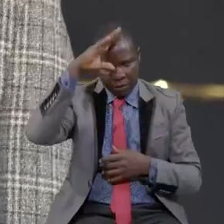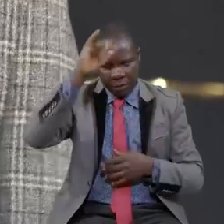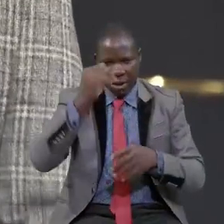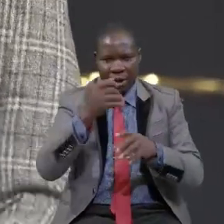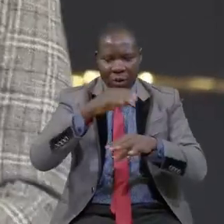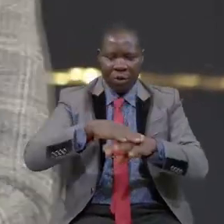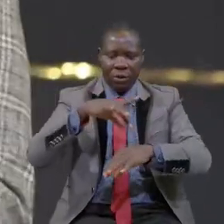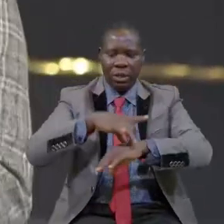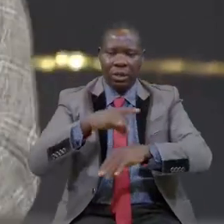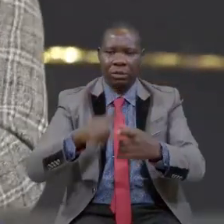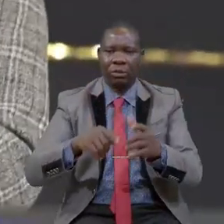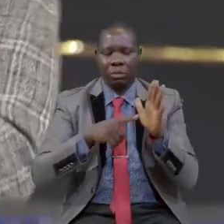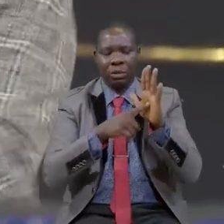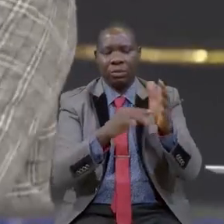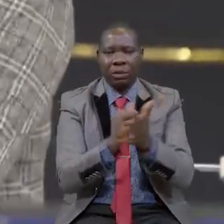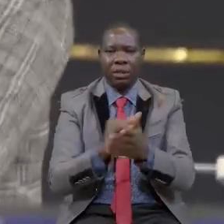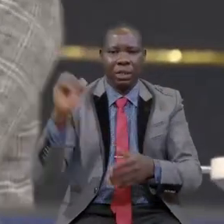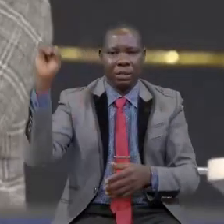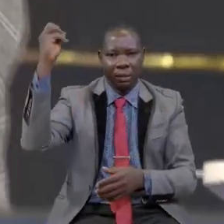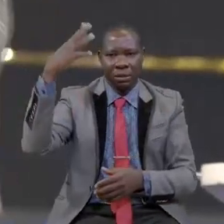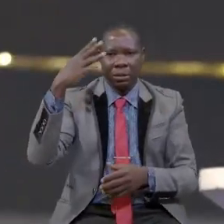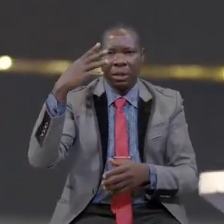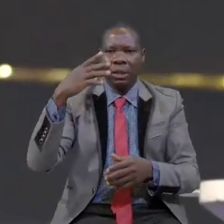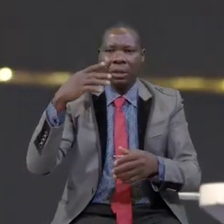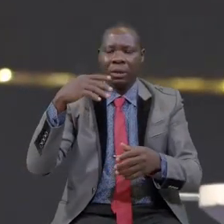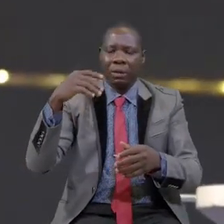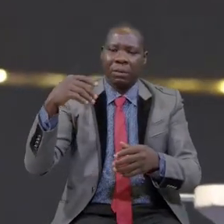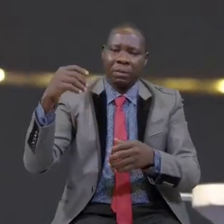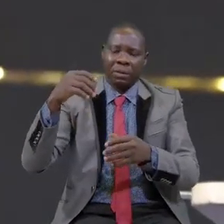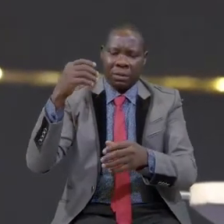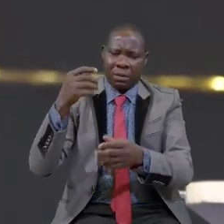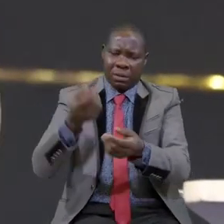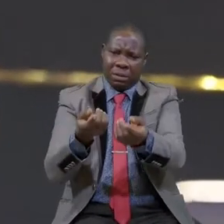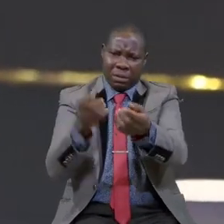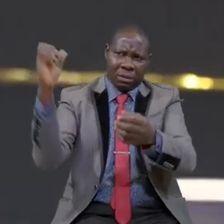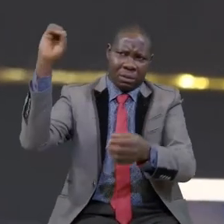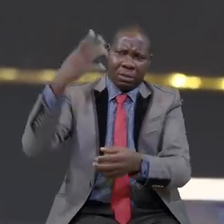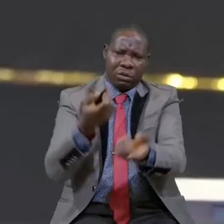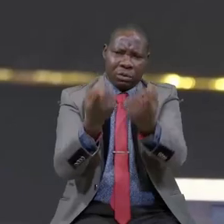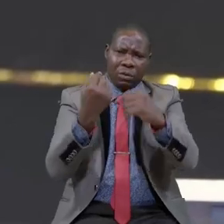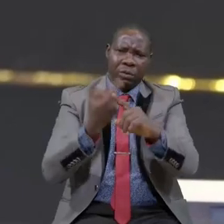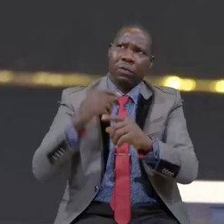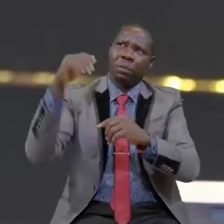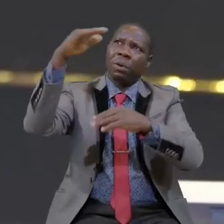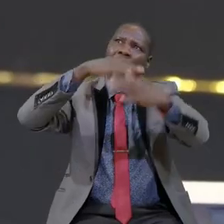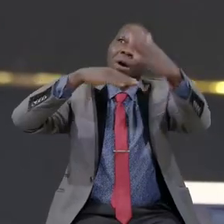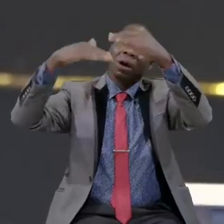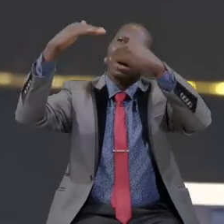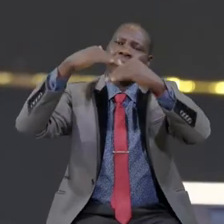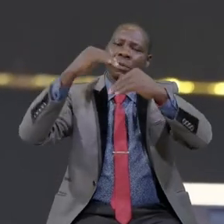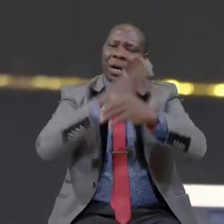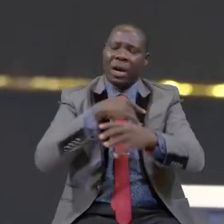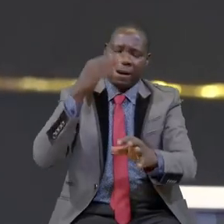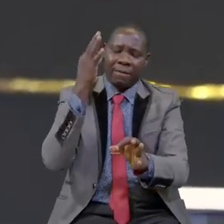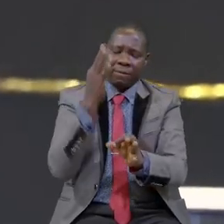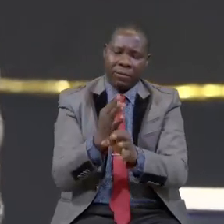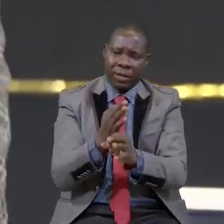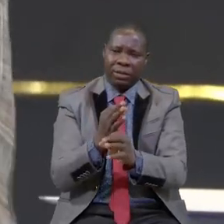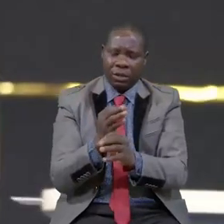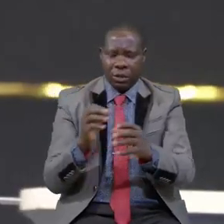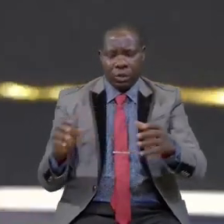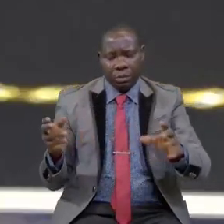haut. Et la foi, rencontrant cette grâce pour recevoir. Alors, quand